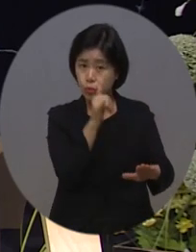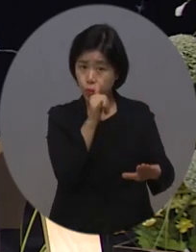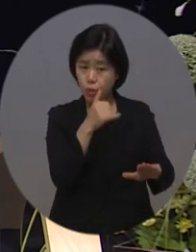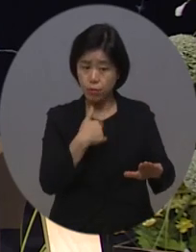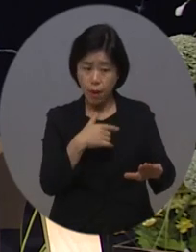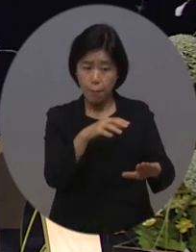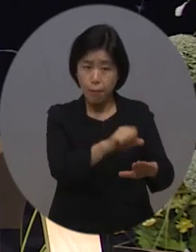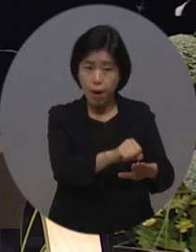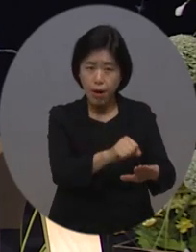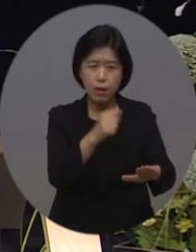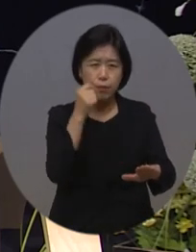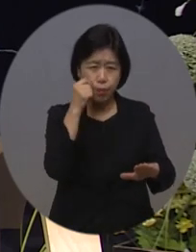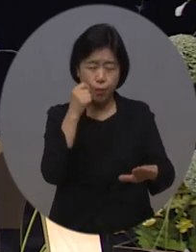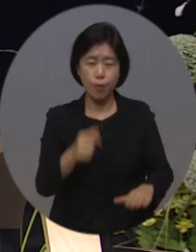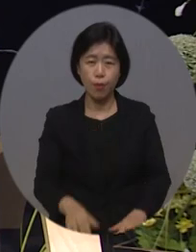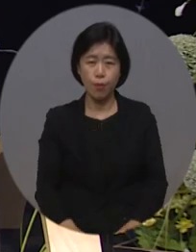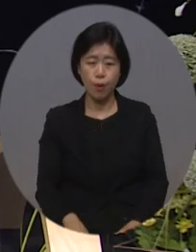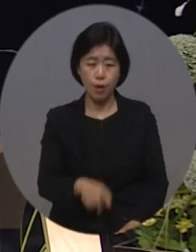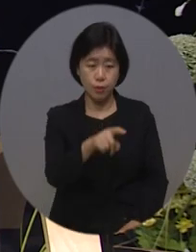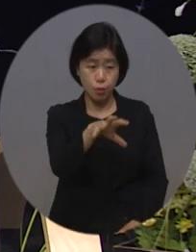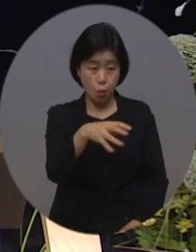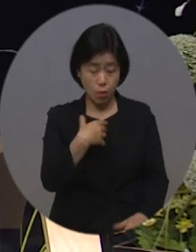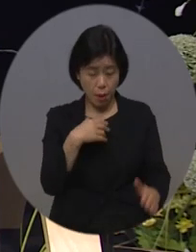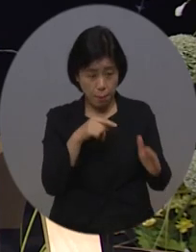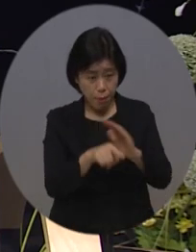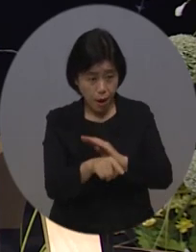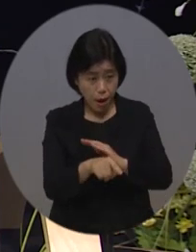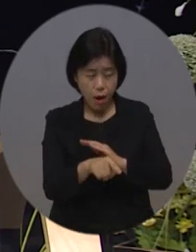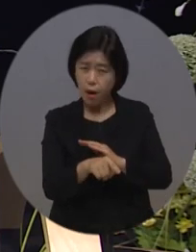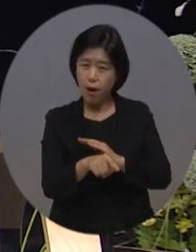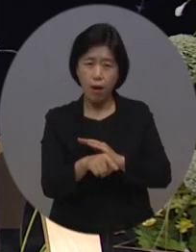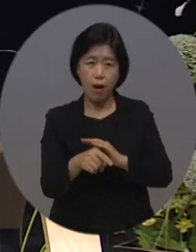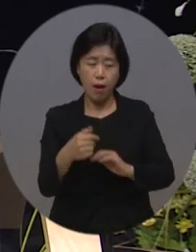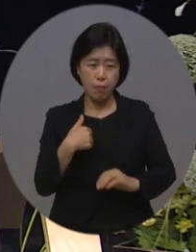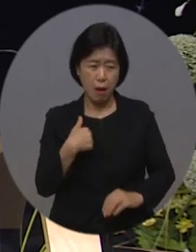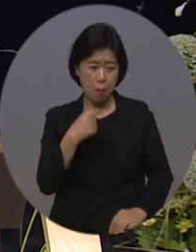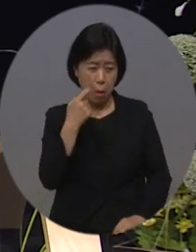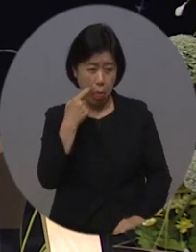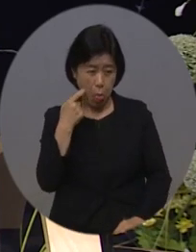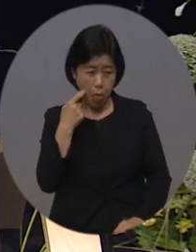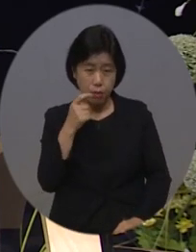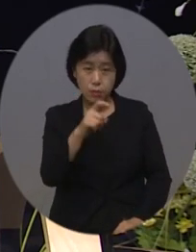가상 공간은 입장할 수도 흔적을 묻힐 수도 없습니다.